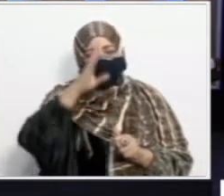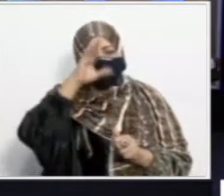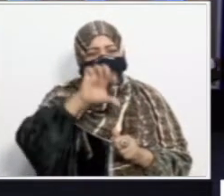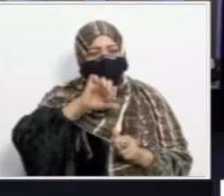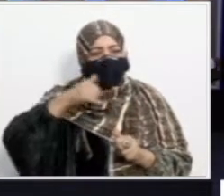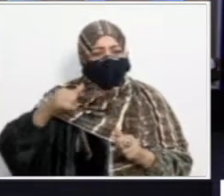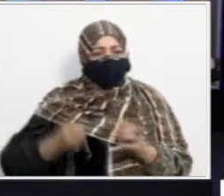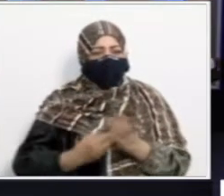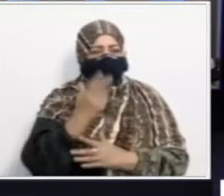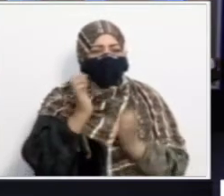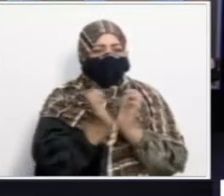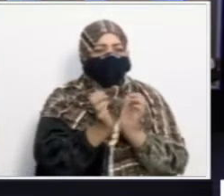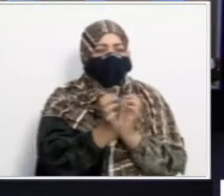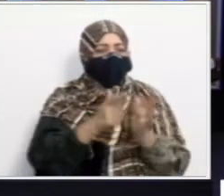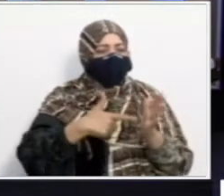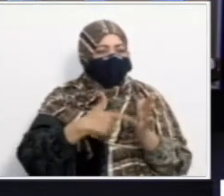في الشقق الفروسية.